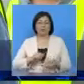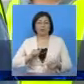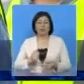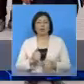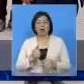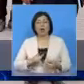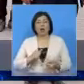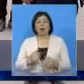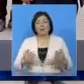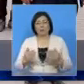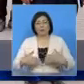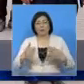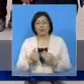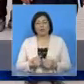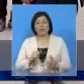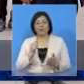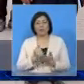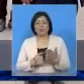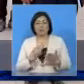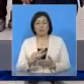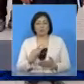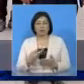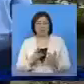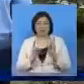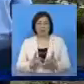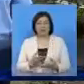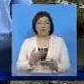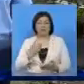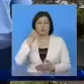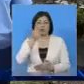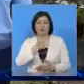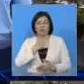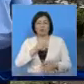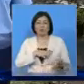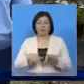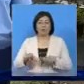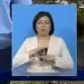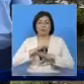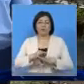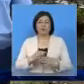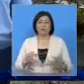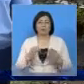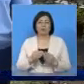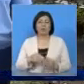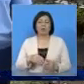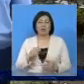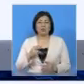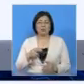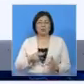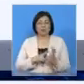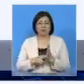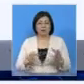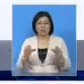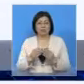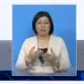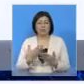насилия, апробация, профилактика повторной преступности. Так уже с прошлого года профилактические мероприятия проводятся в районе железнодорожного вокзала. Только